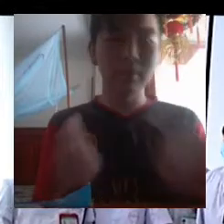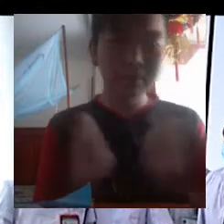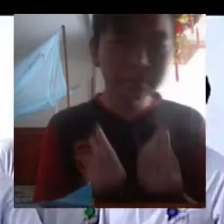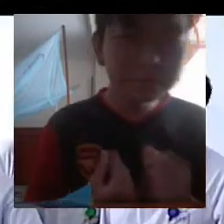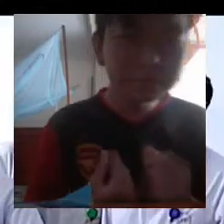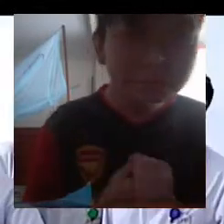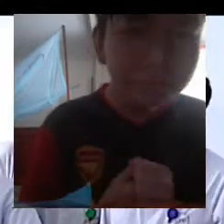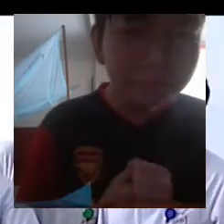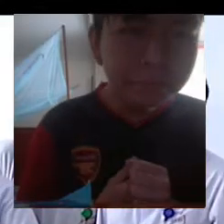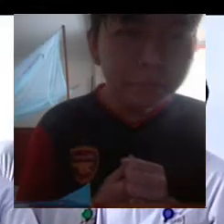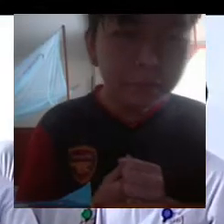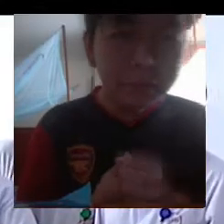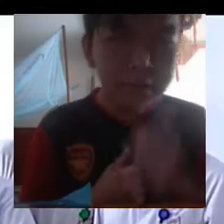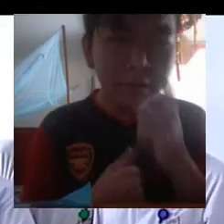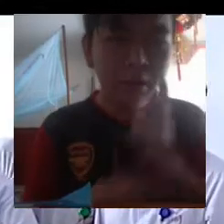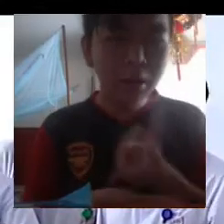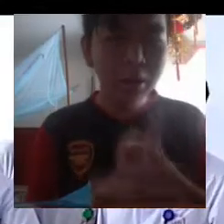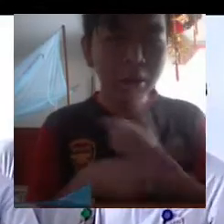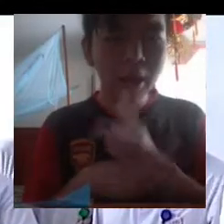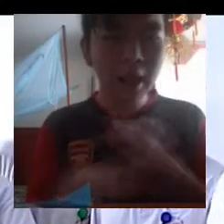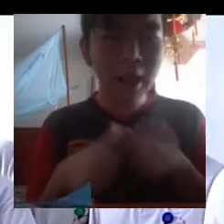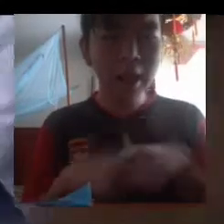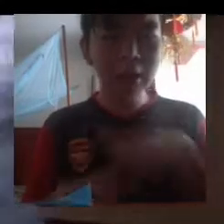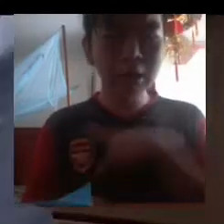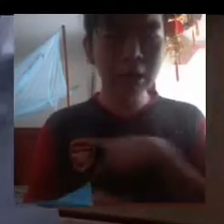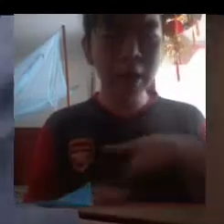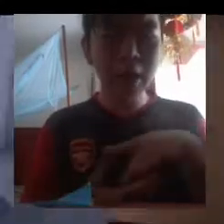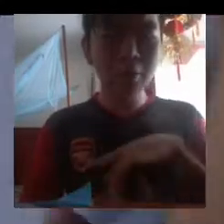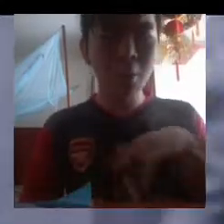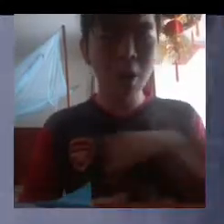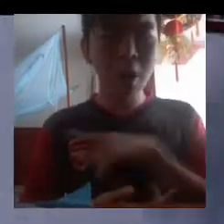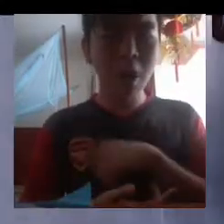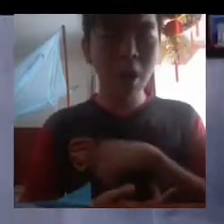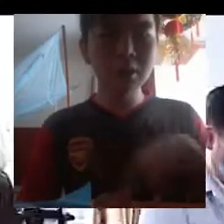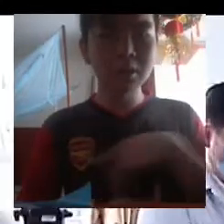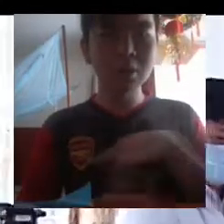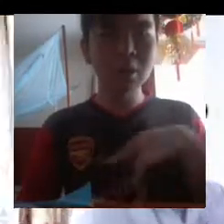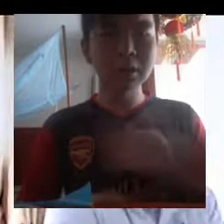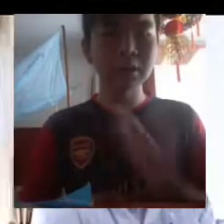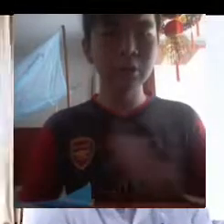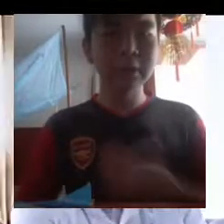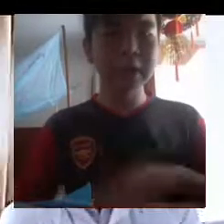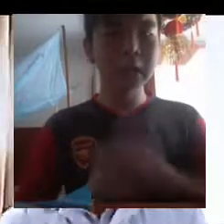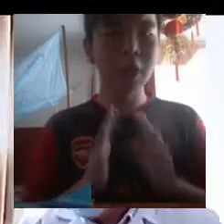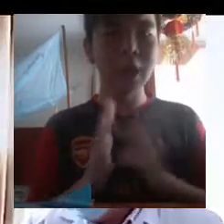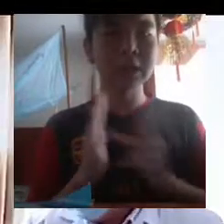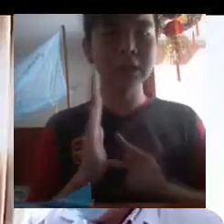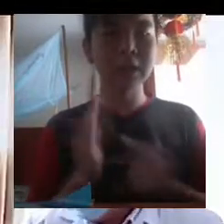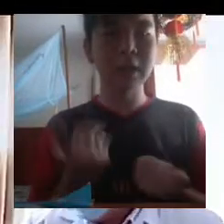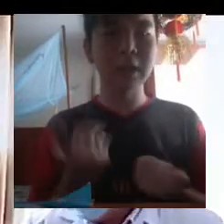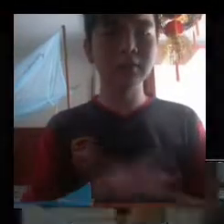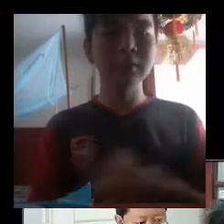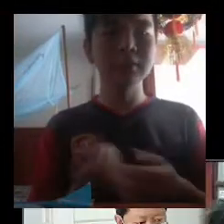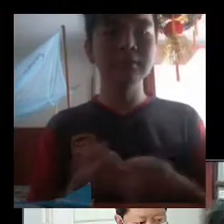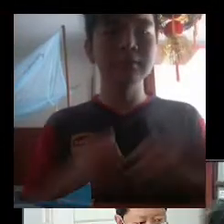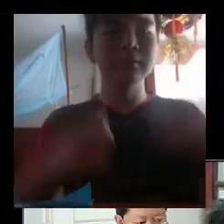định, ngành y tế sẽ ưu tiên cao nhất cho Bệnh viện Bệnh nhiệt đới Trung ương để tập trung cứu chữa các bệnh nhân nặng.